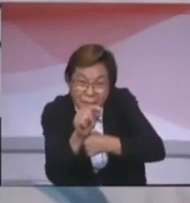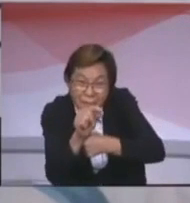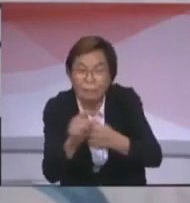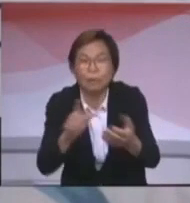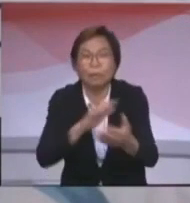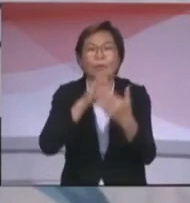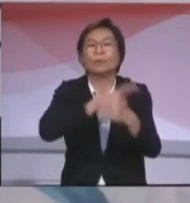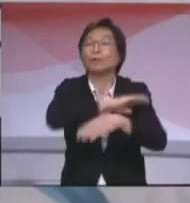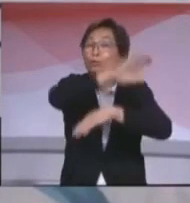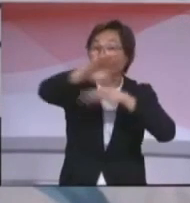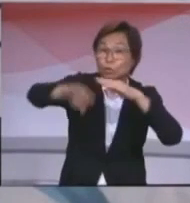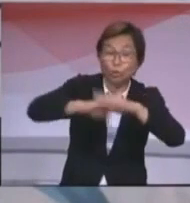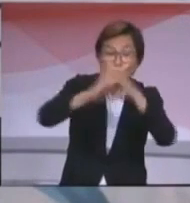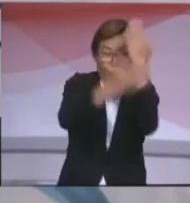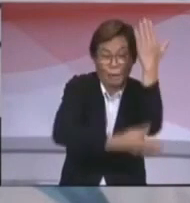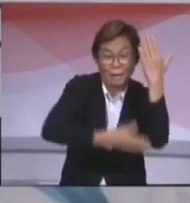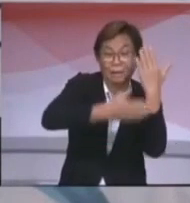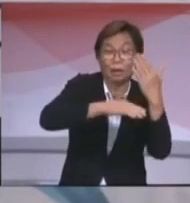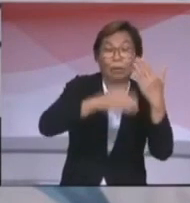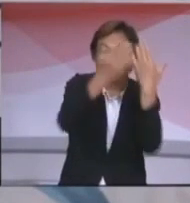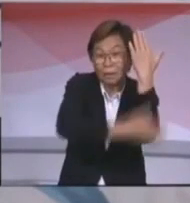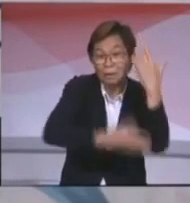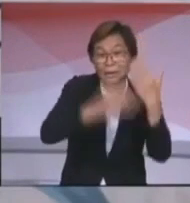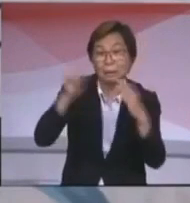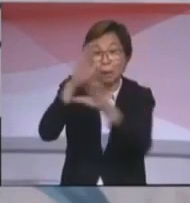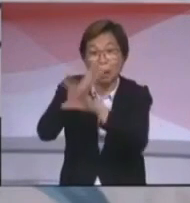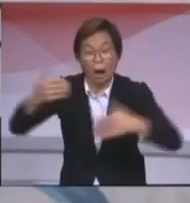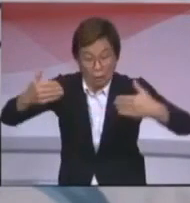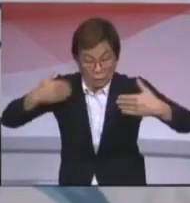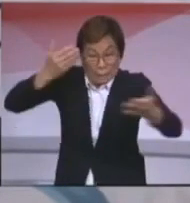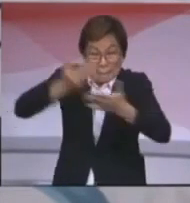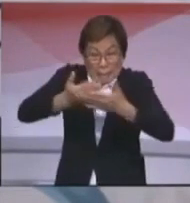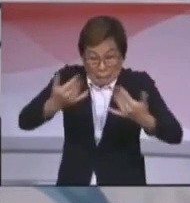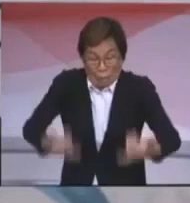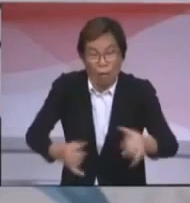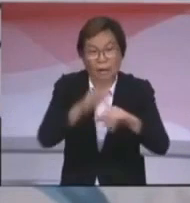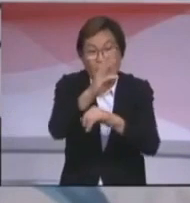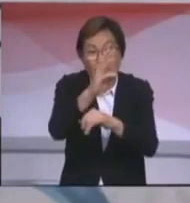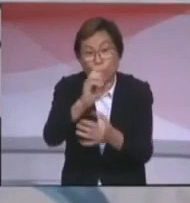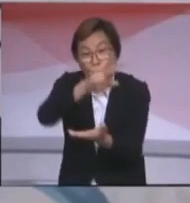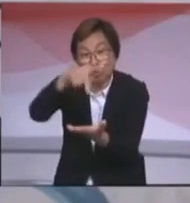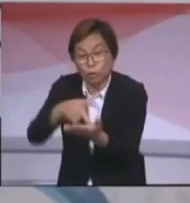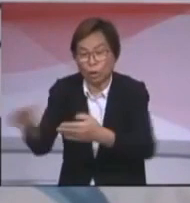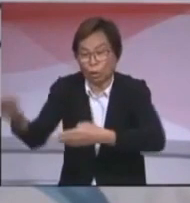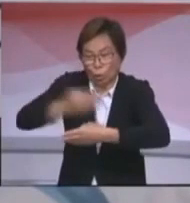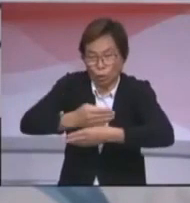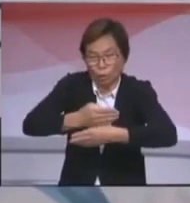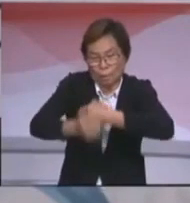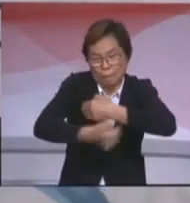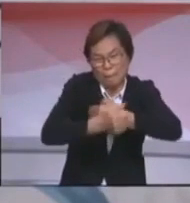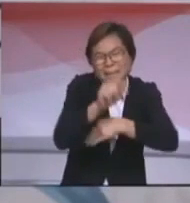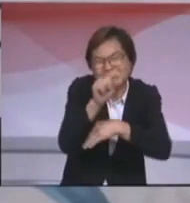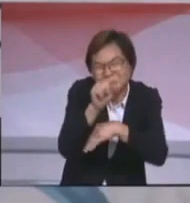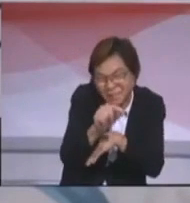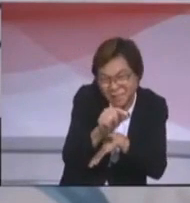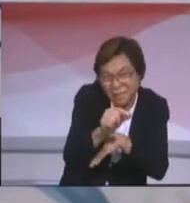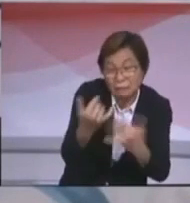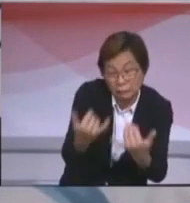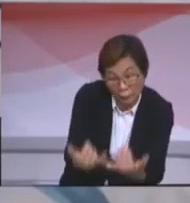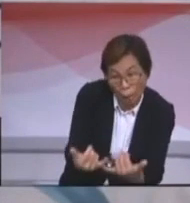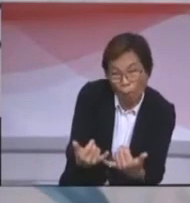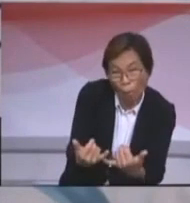di seluruh negara, di mana sehingga kini terdapat 60 pusat kuarantin dan rawatan risiko rendah yang